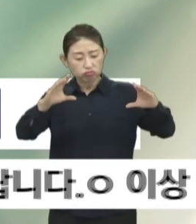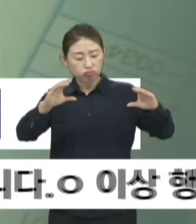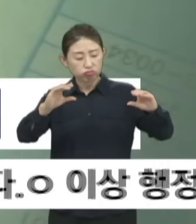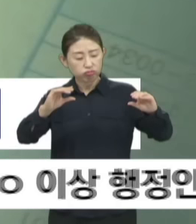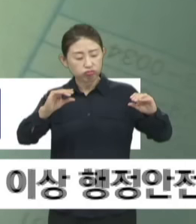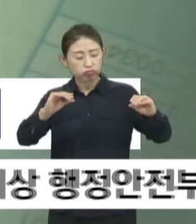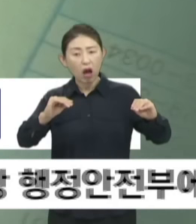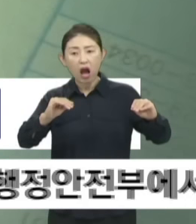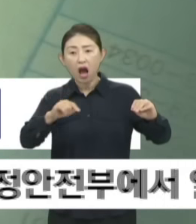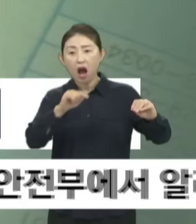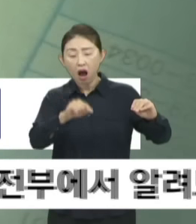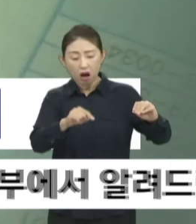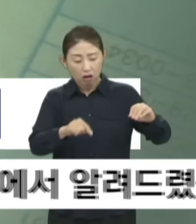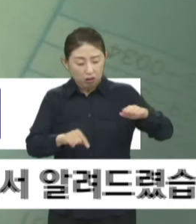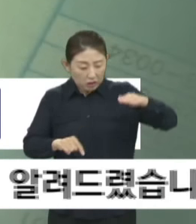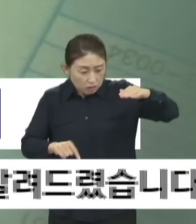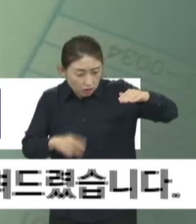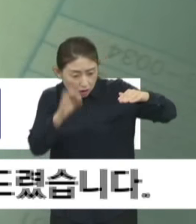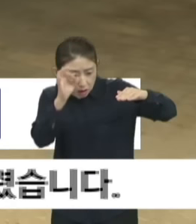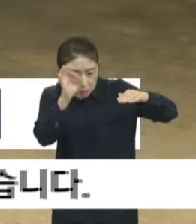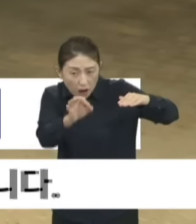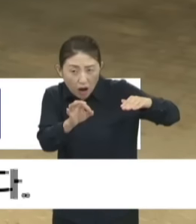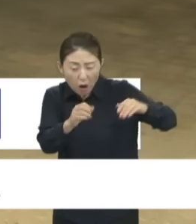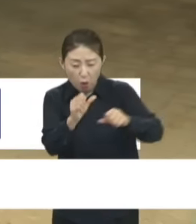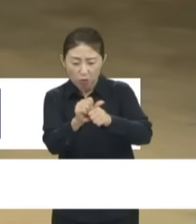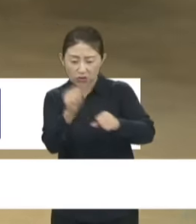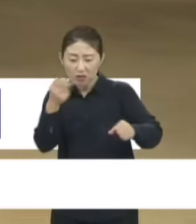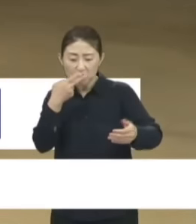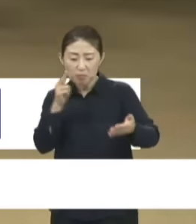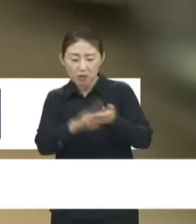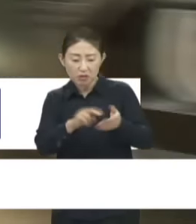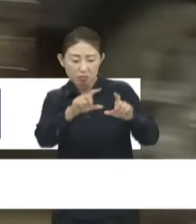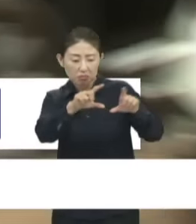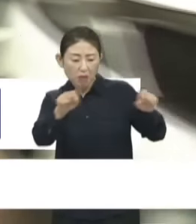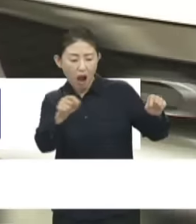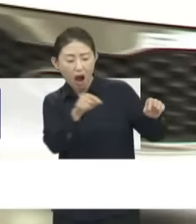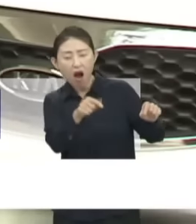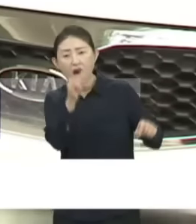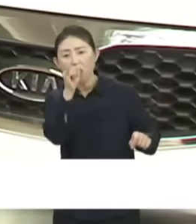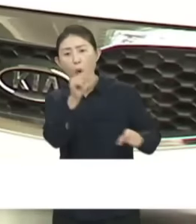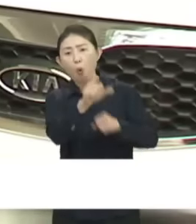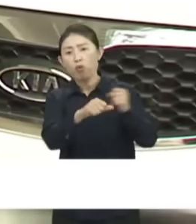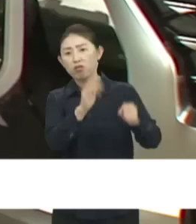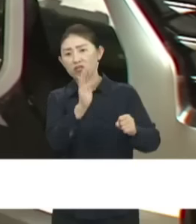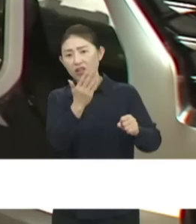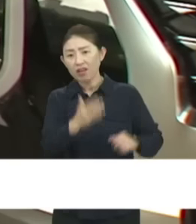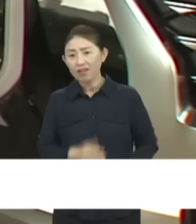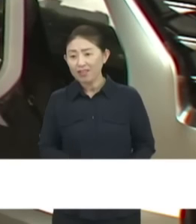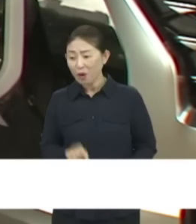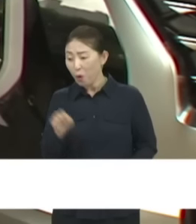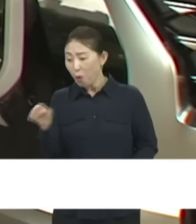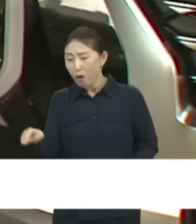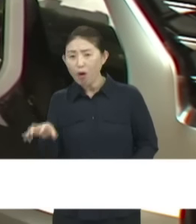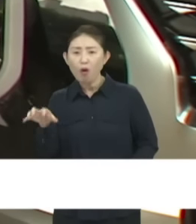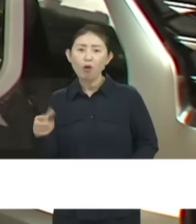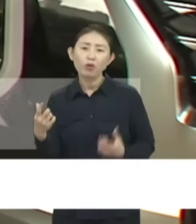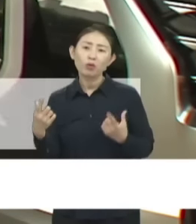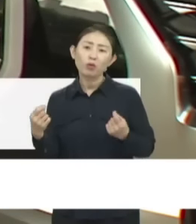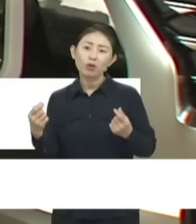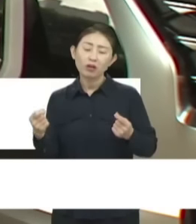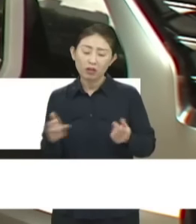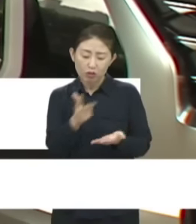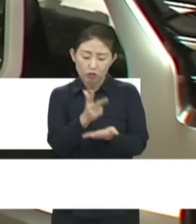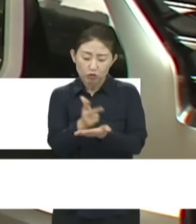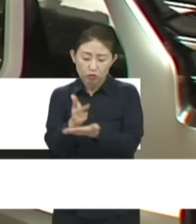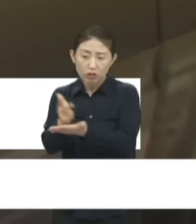5년이 지난 관리비 고지서가 들어있습니다. 인근 복명동에 있는 공영주차장도 마찬가지. 13명 규모의